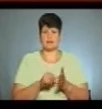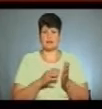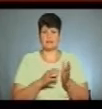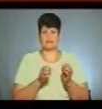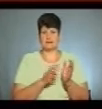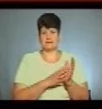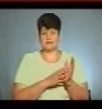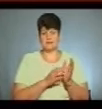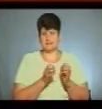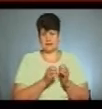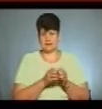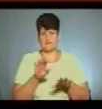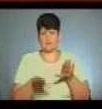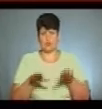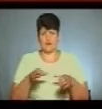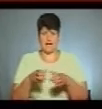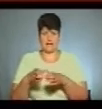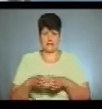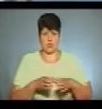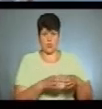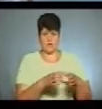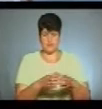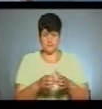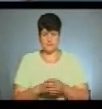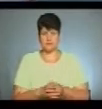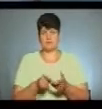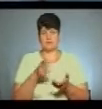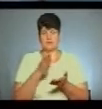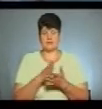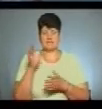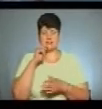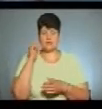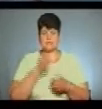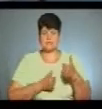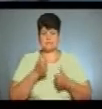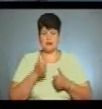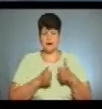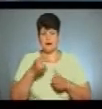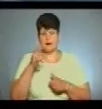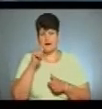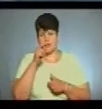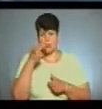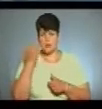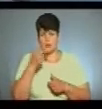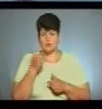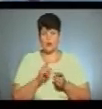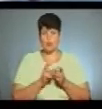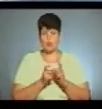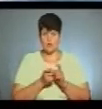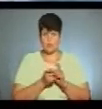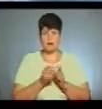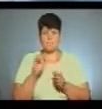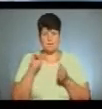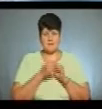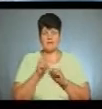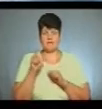категоріях. Більше про це далі у сюжеті. Ми знаходимося на всеукраїнських змаганнях з греко-римської боротьби пам'яті Євгена Ворка. За